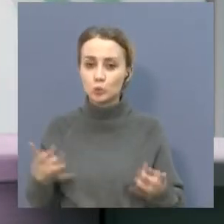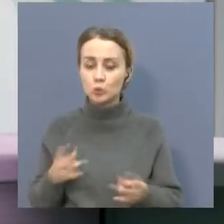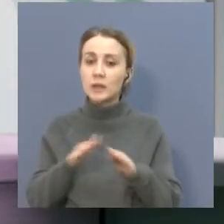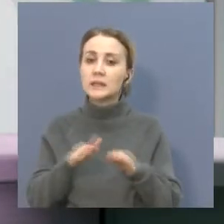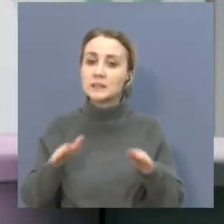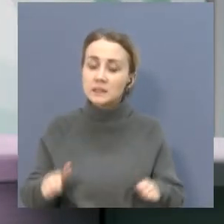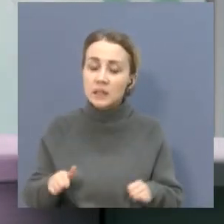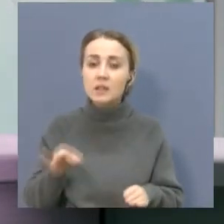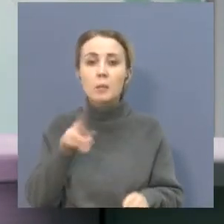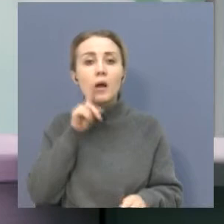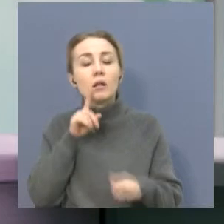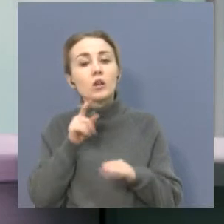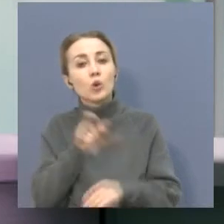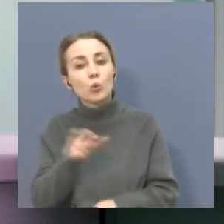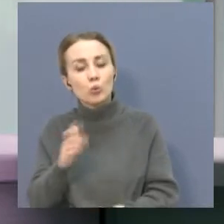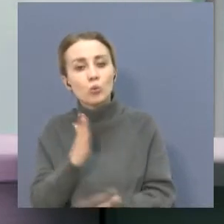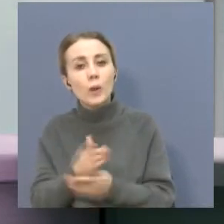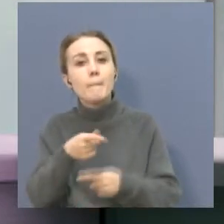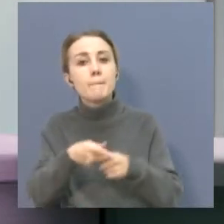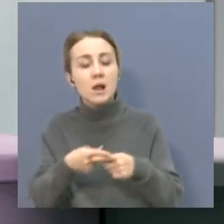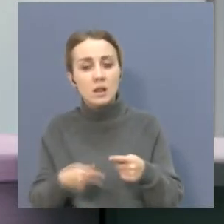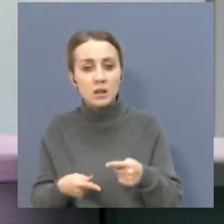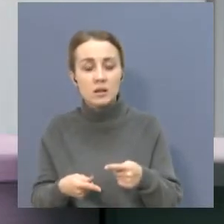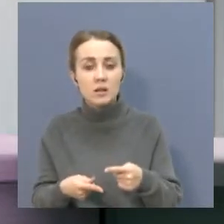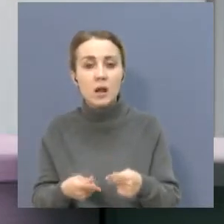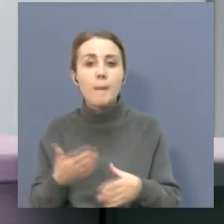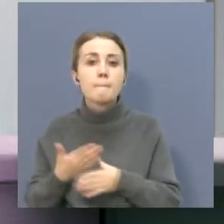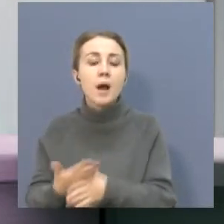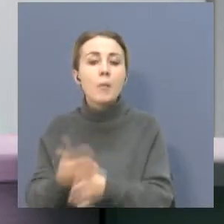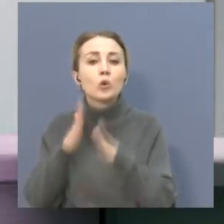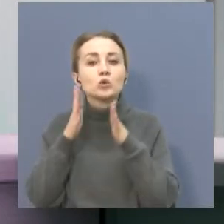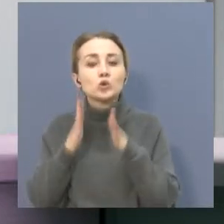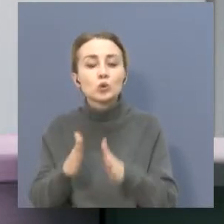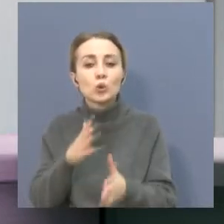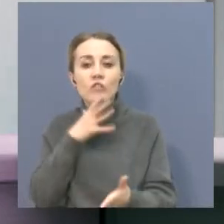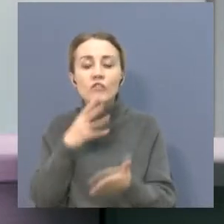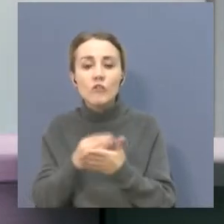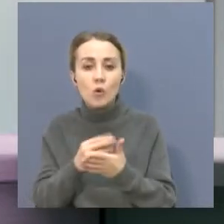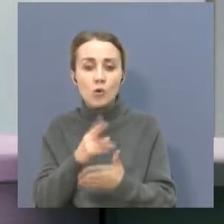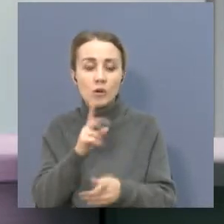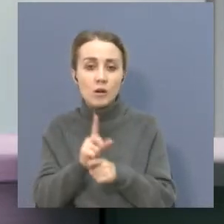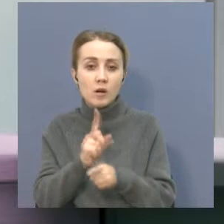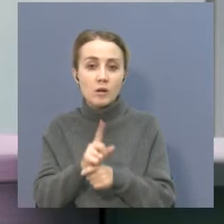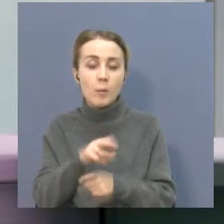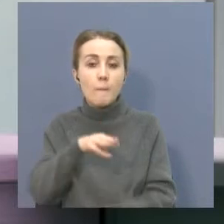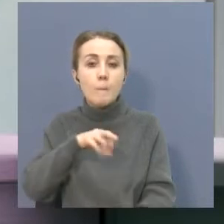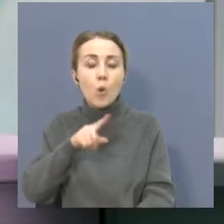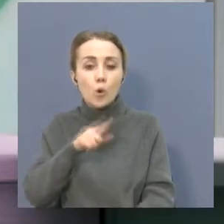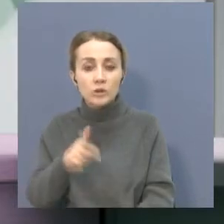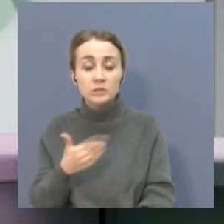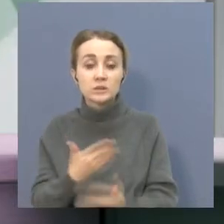Бұл дерттің дауасы дің жасушаларын ауыстыру. Бірақ мәселе де осында. Ақмолада аталмыш аурудың донорлары